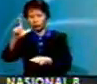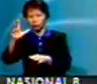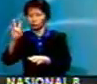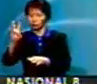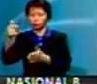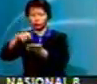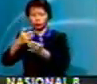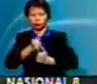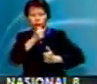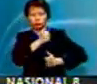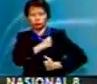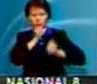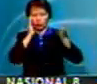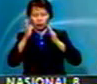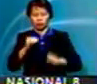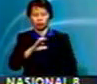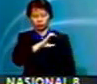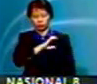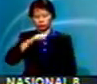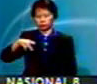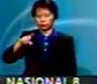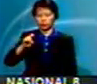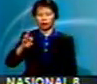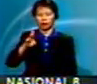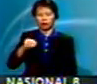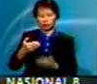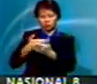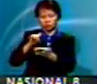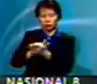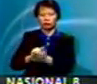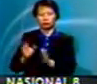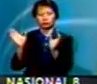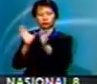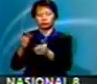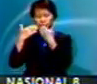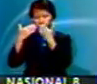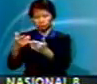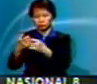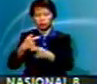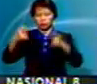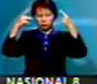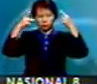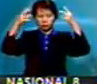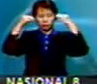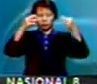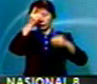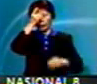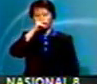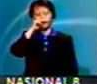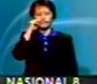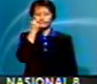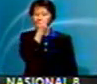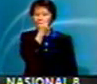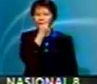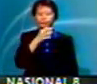daripada Angkatan Tentera Malaysia dan Polis Diraja Malaysia sebelum ini menerima sijil penghargaan daripada Perdana Menteri Datuk Seri Najib Tun